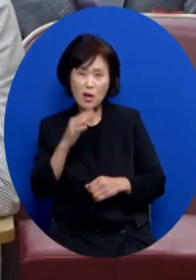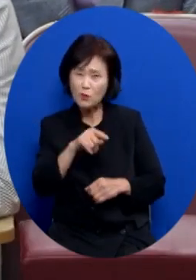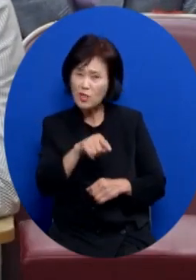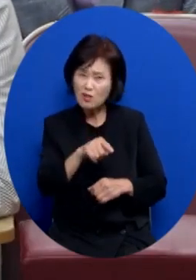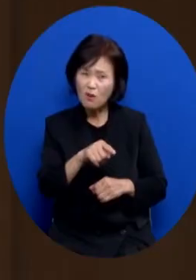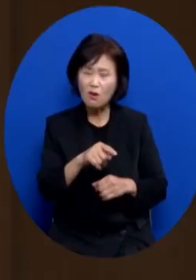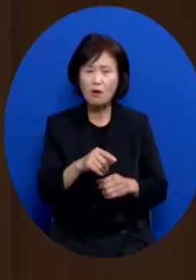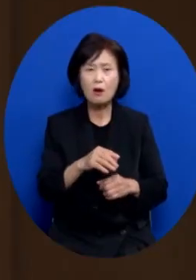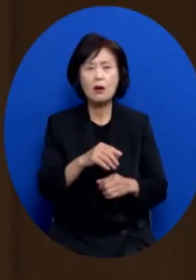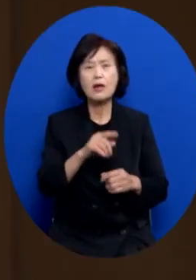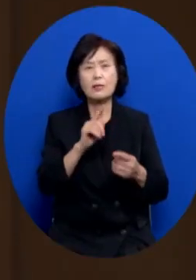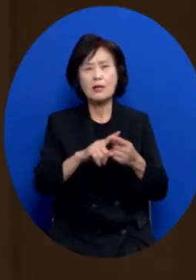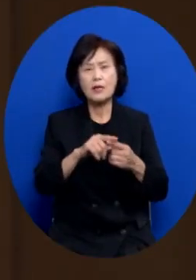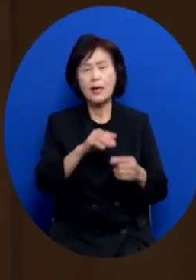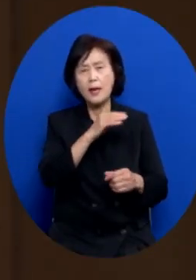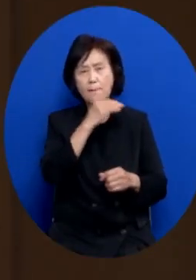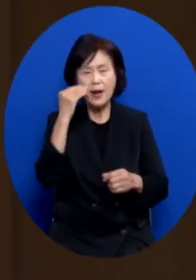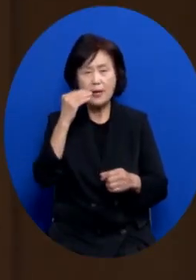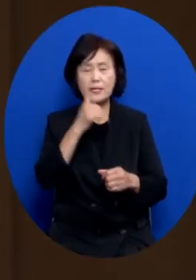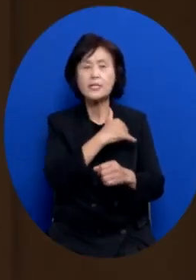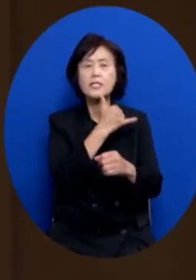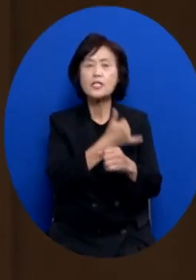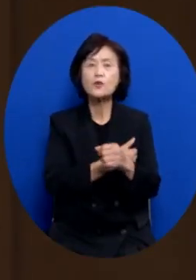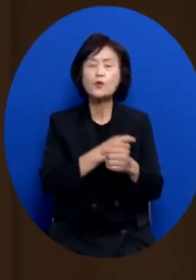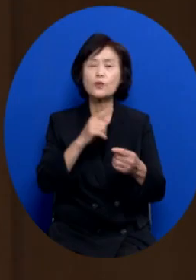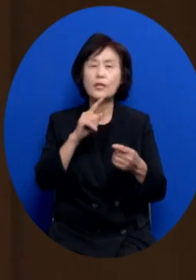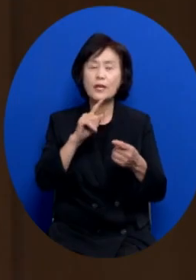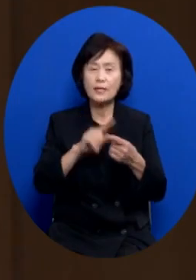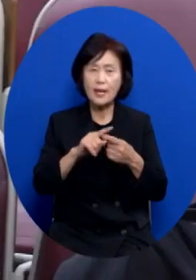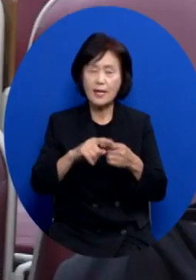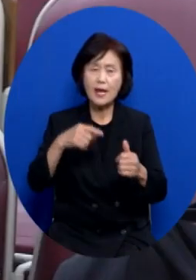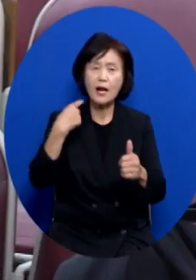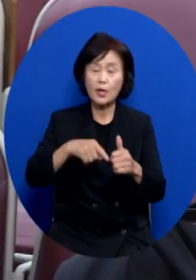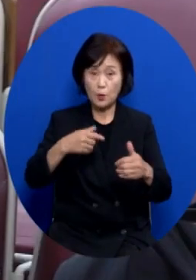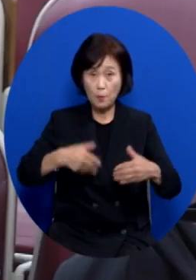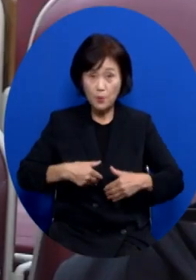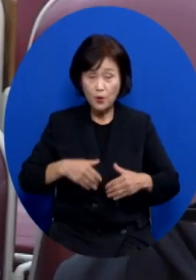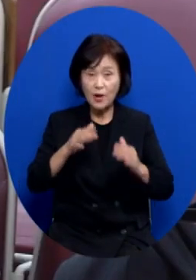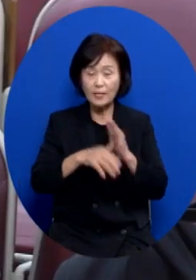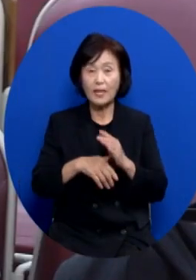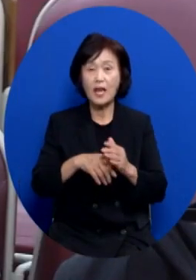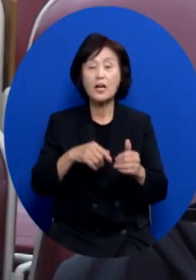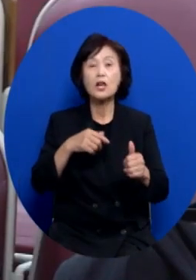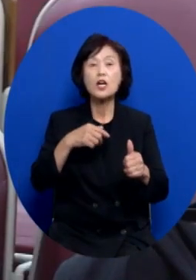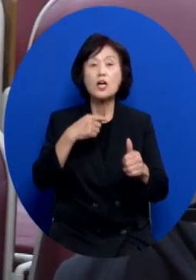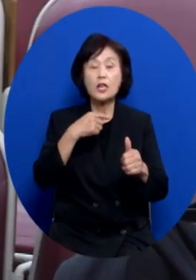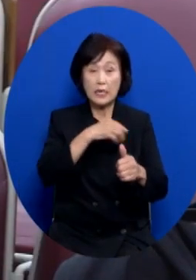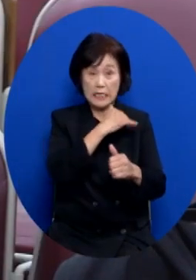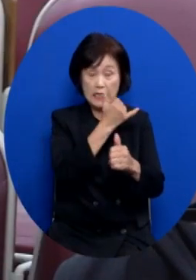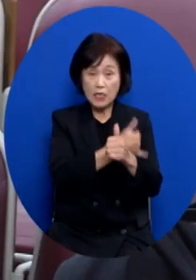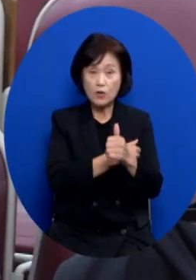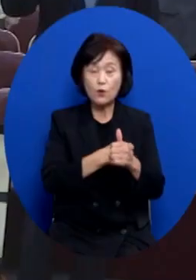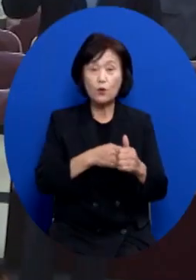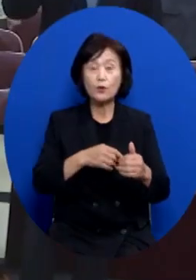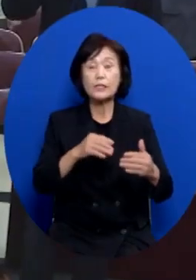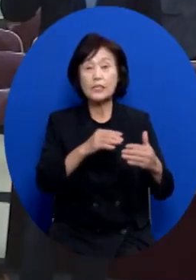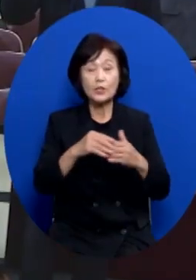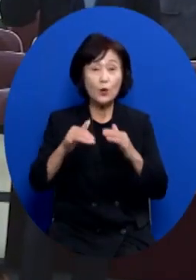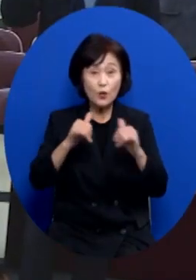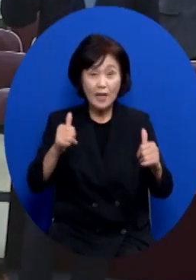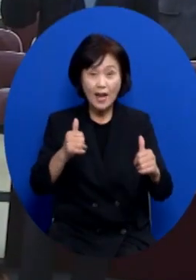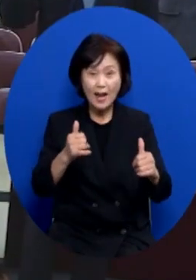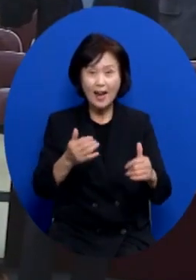기초한 올바른 인권의 이해와 가르침이 절실한 지금 인도 사 교육을 통해 건강한 사회를 만들어갈 수 있길